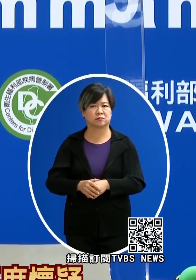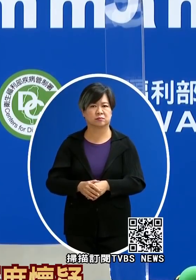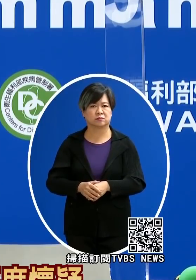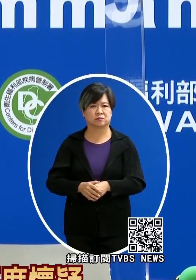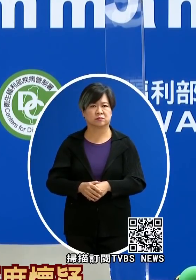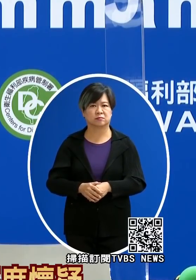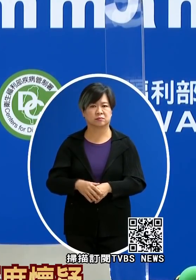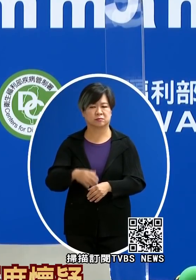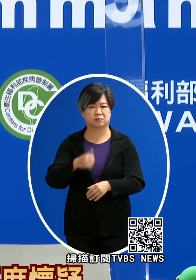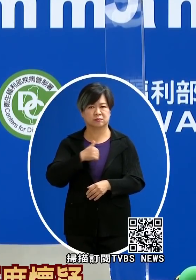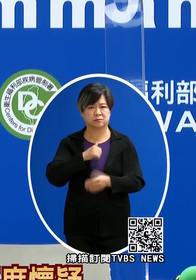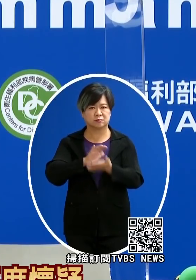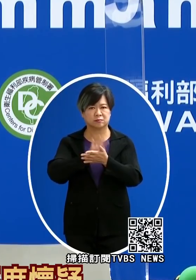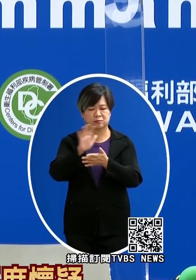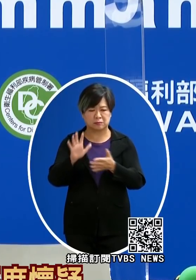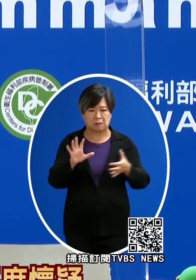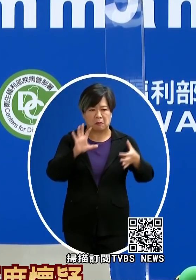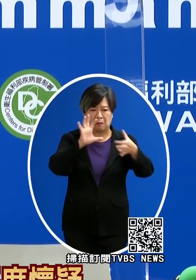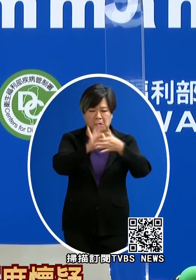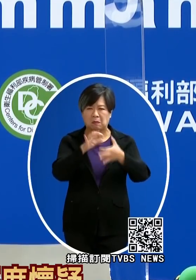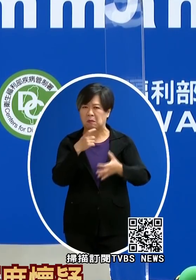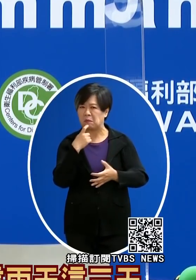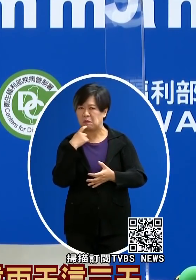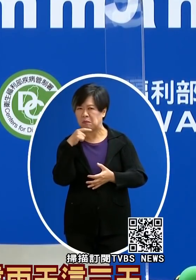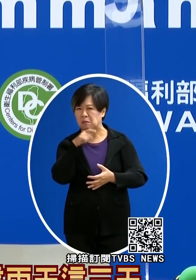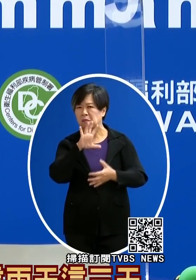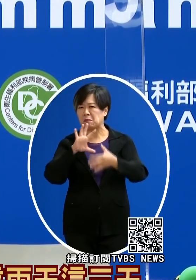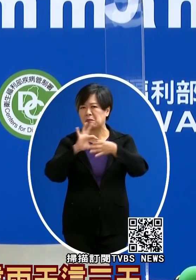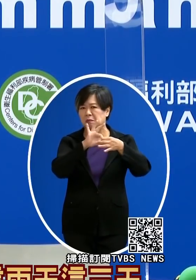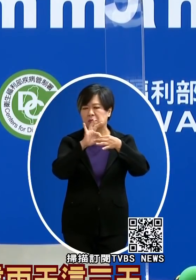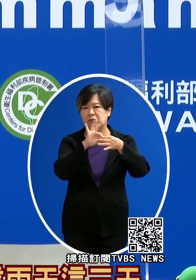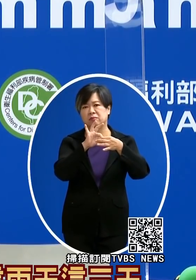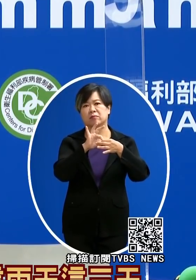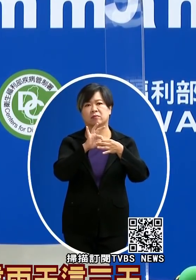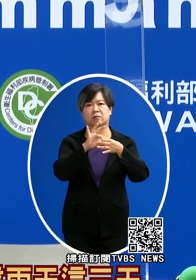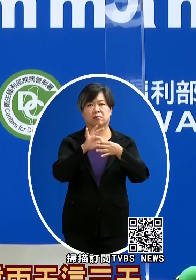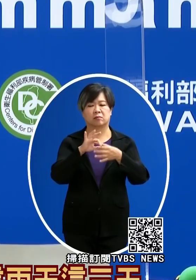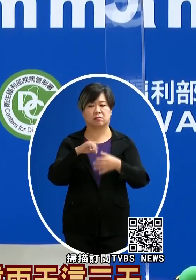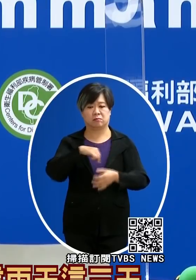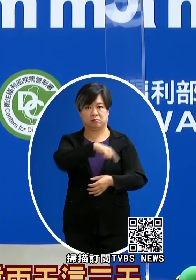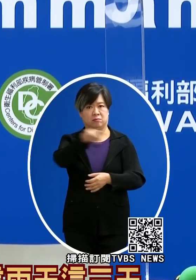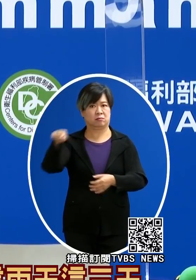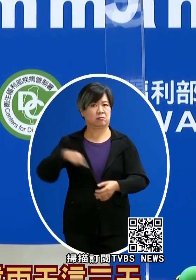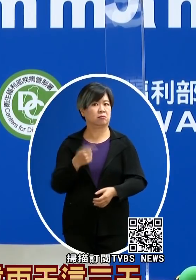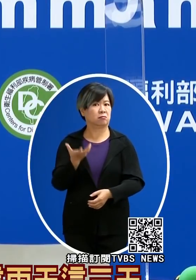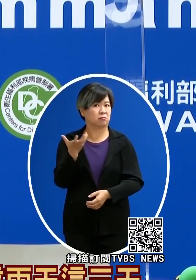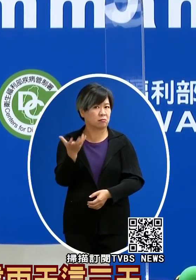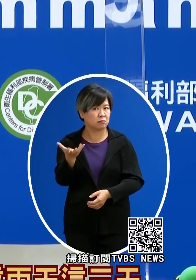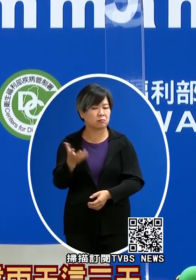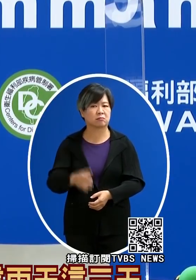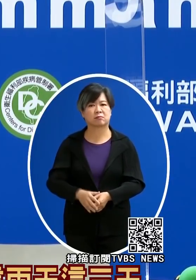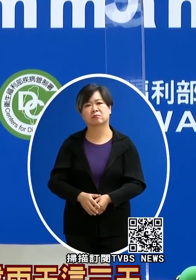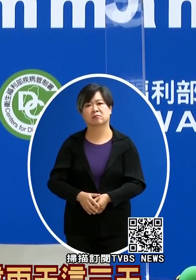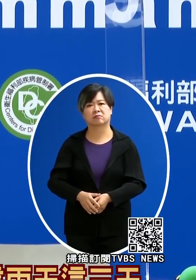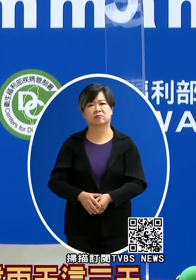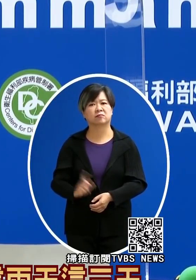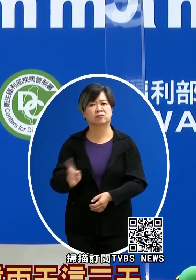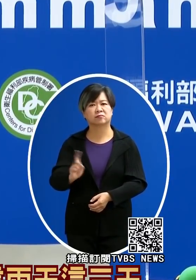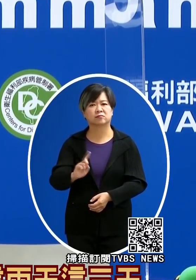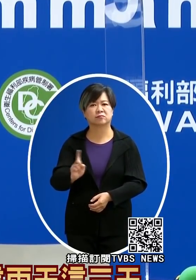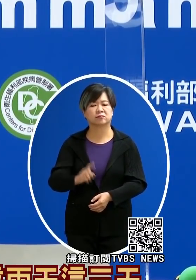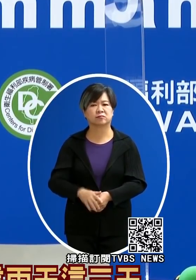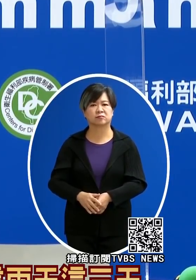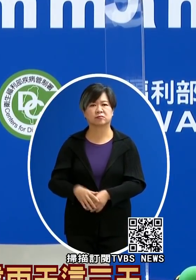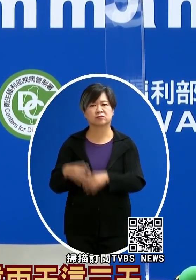些持续的一些高度的怀疑了哈，那所以大部分这个都是有时候说，好，就是